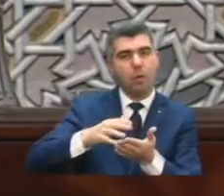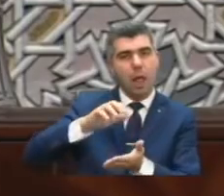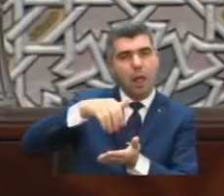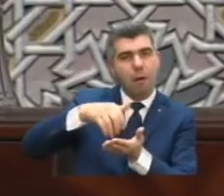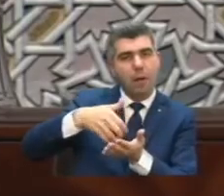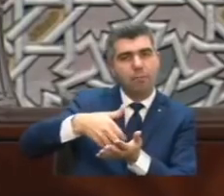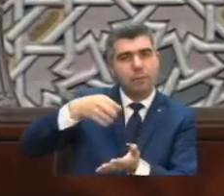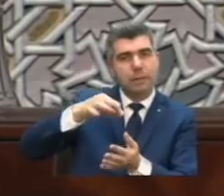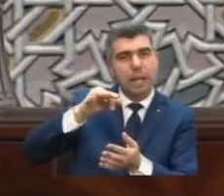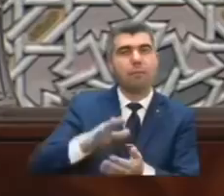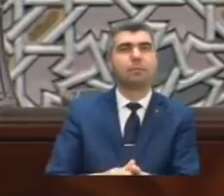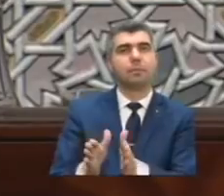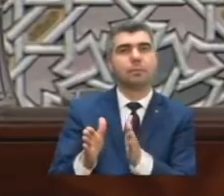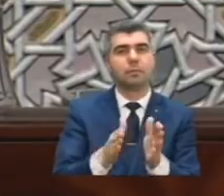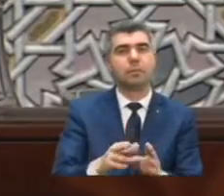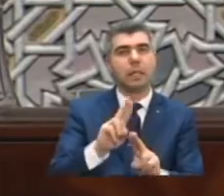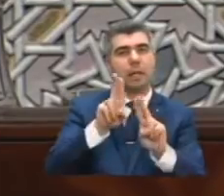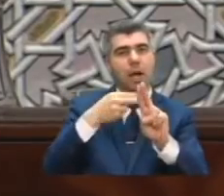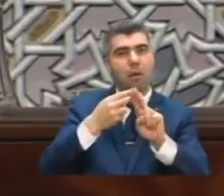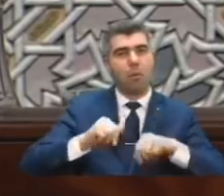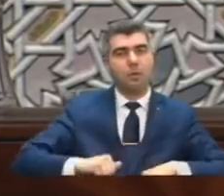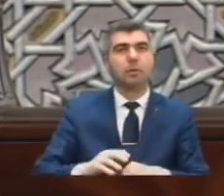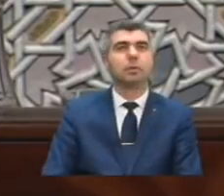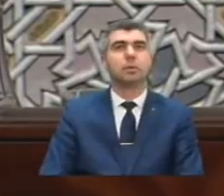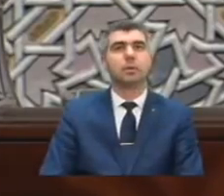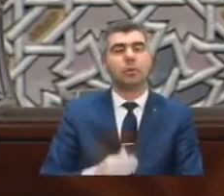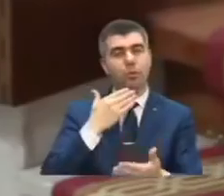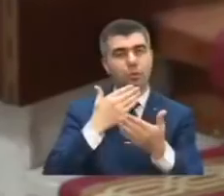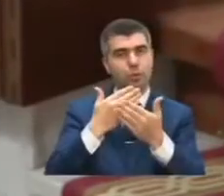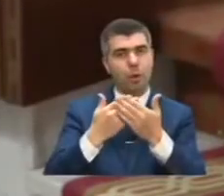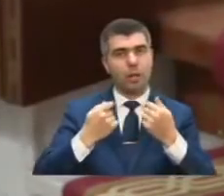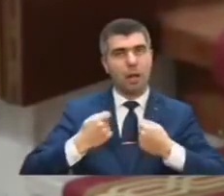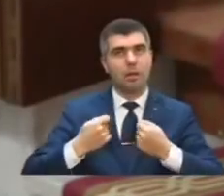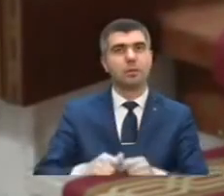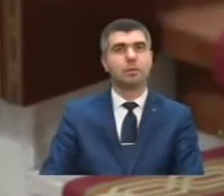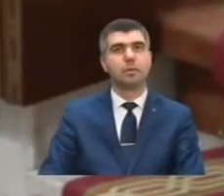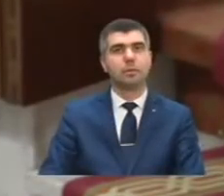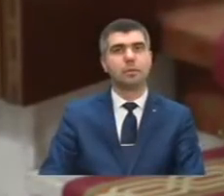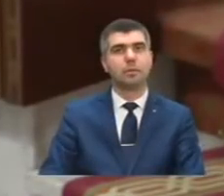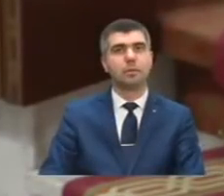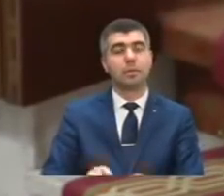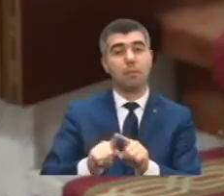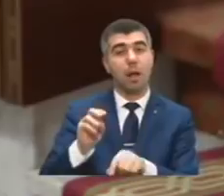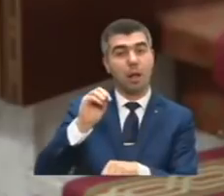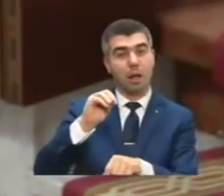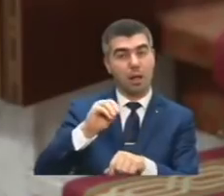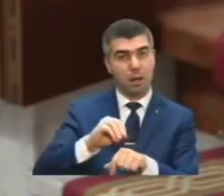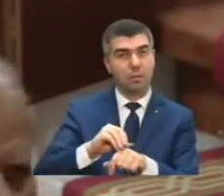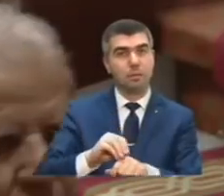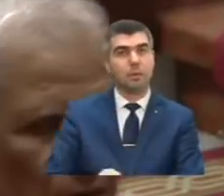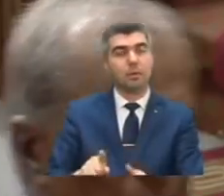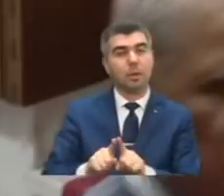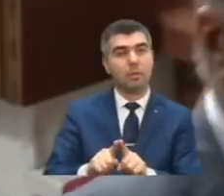جواب السيد الوزير. السيد الرئيس، شكرا السيد النائب، اعطيتوني فرصه انا غادي نعاود ندقق، لان هذا